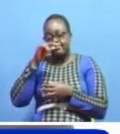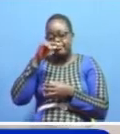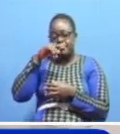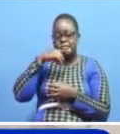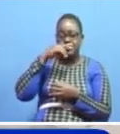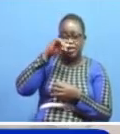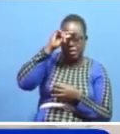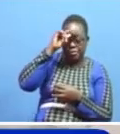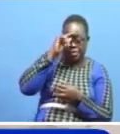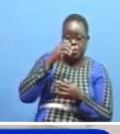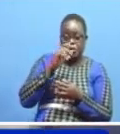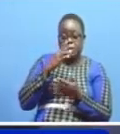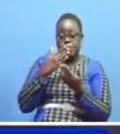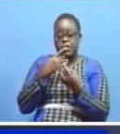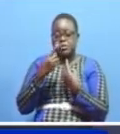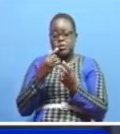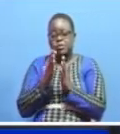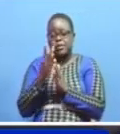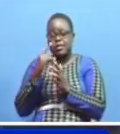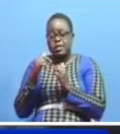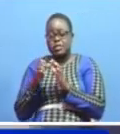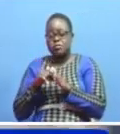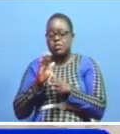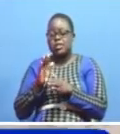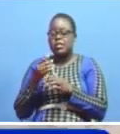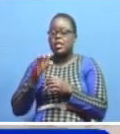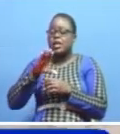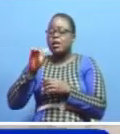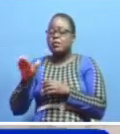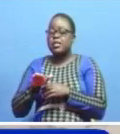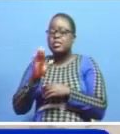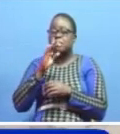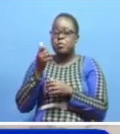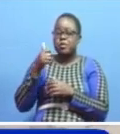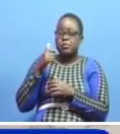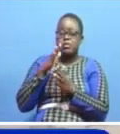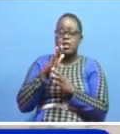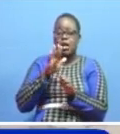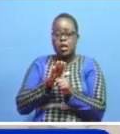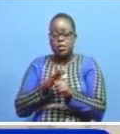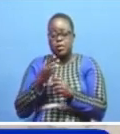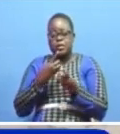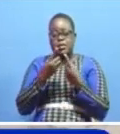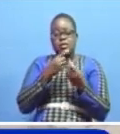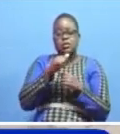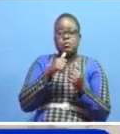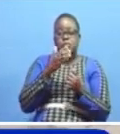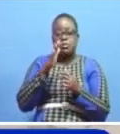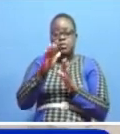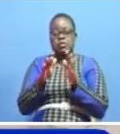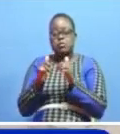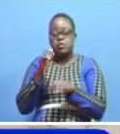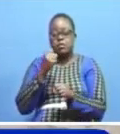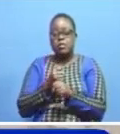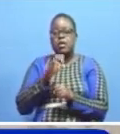ya kaunti ya Kitui menena na ndeki mama vunza wa miyako ya bunge ya kaunti ya Kitui ni malea kwa vanene kunena ni siyatambia yi mosa